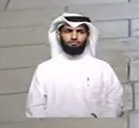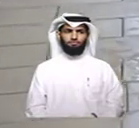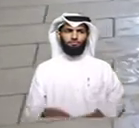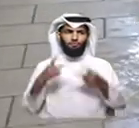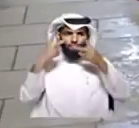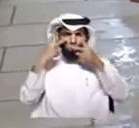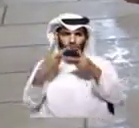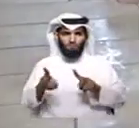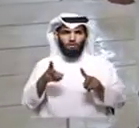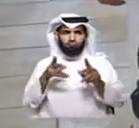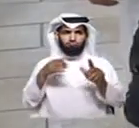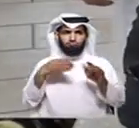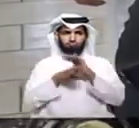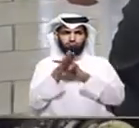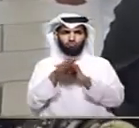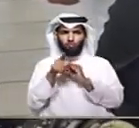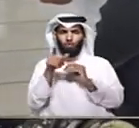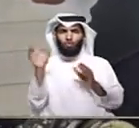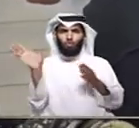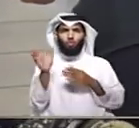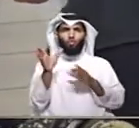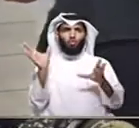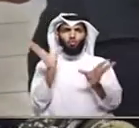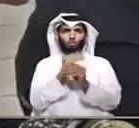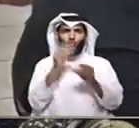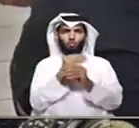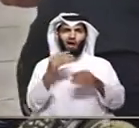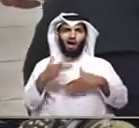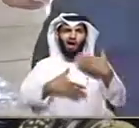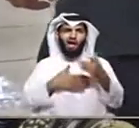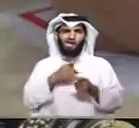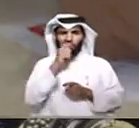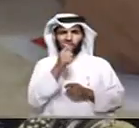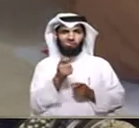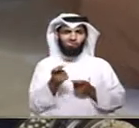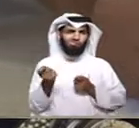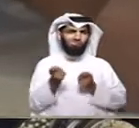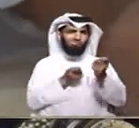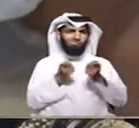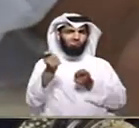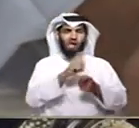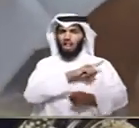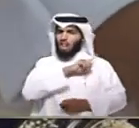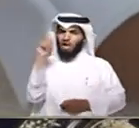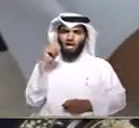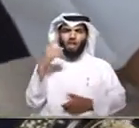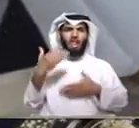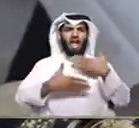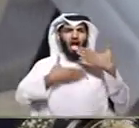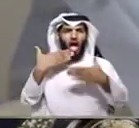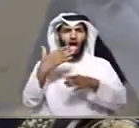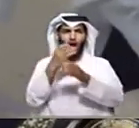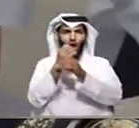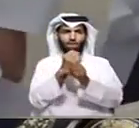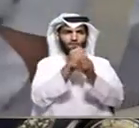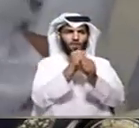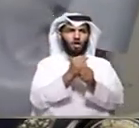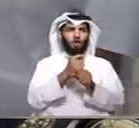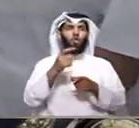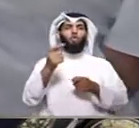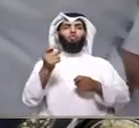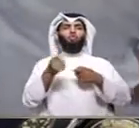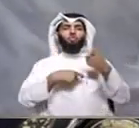استكمالا لحملات ضبط الأسواق ومحاربة التلاعب والغش والحد من الظواهر السلبية في مزادات سوق